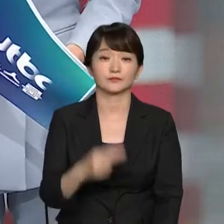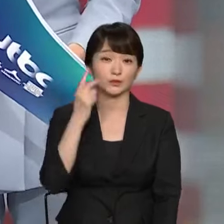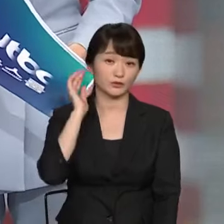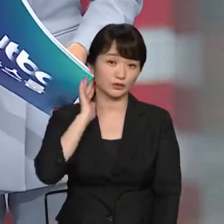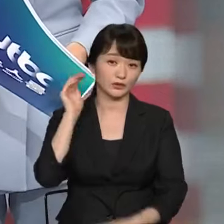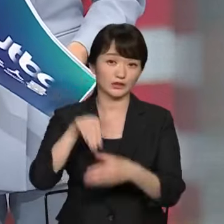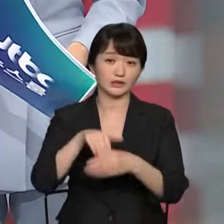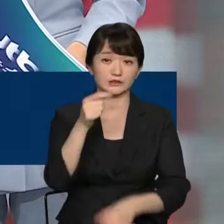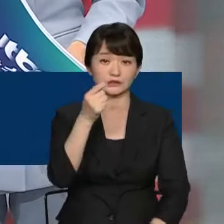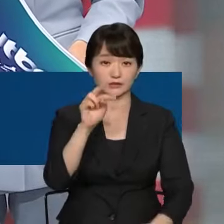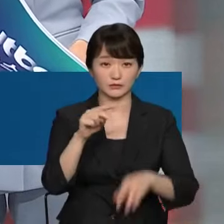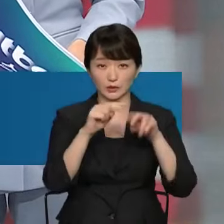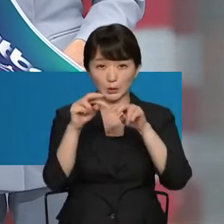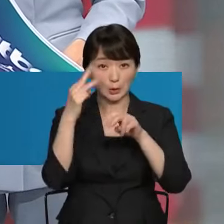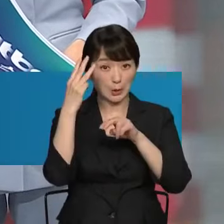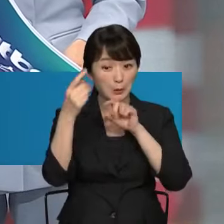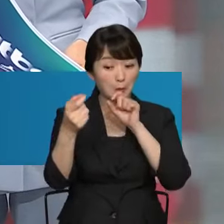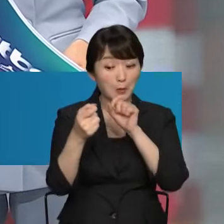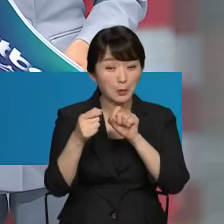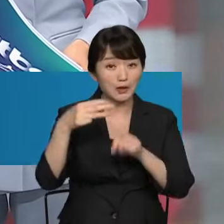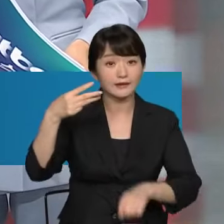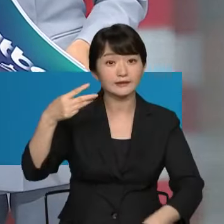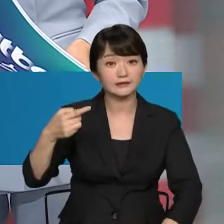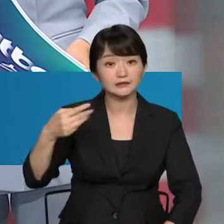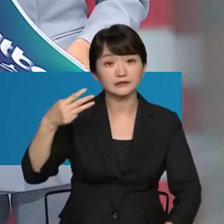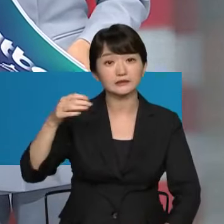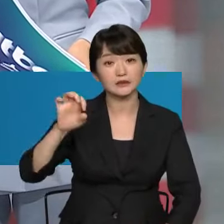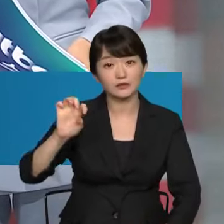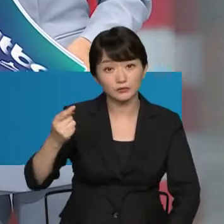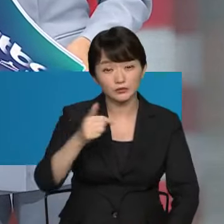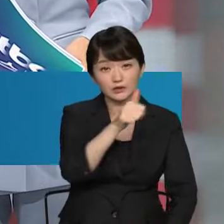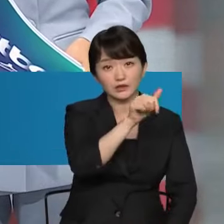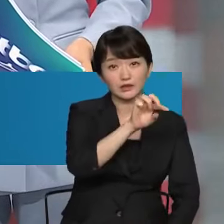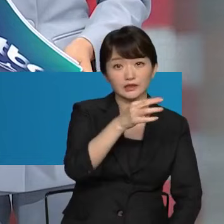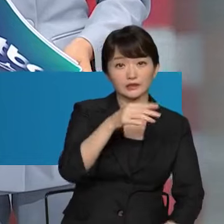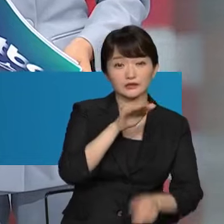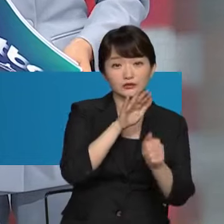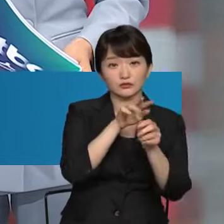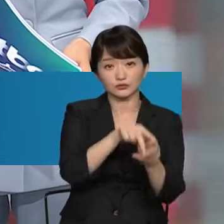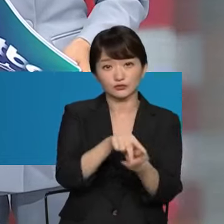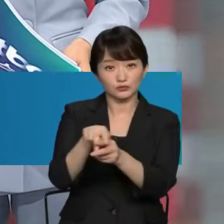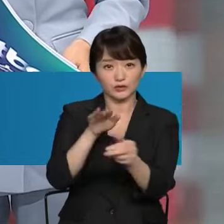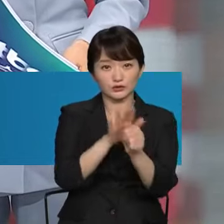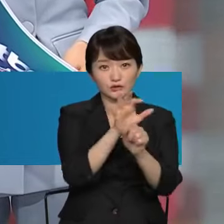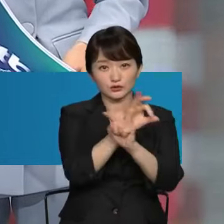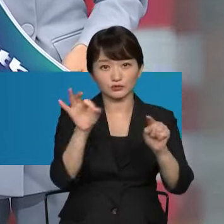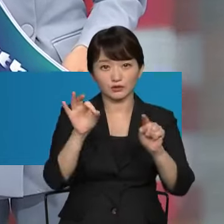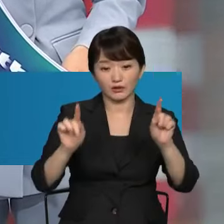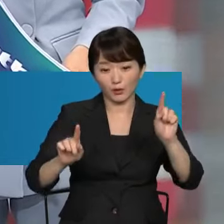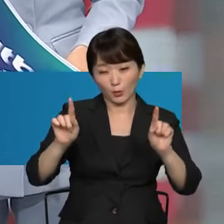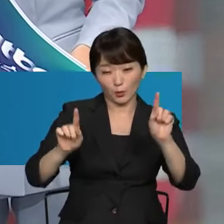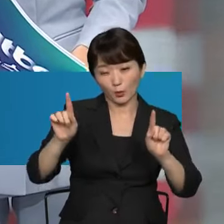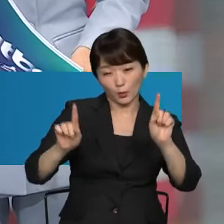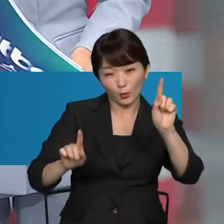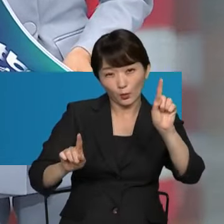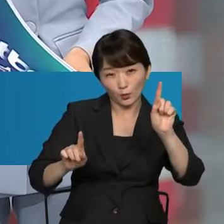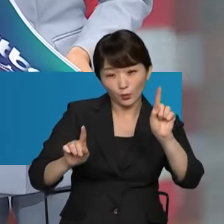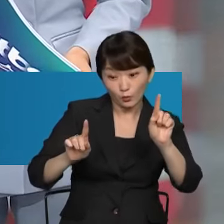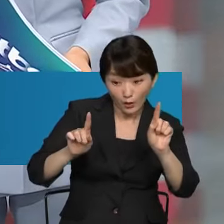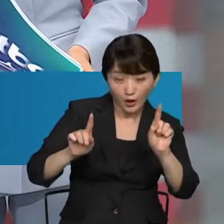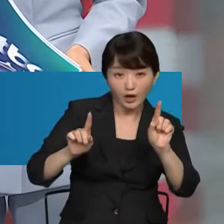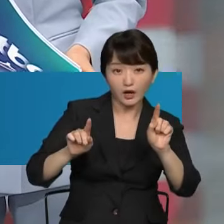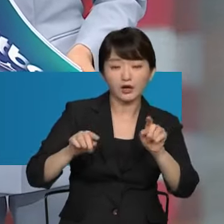미국 대선 tv 토론을 사흘 앞두고 트럼프와 해리스 후보의 지지율 격차가 더 줄어든 걸로 나타났습니다 두